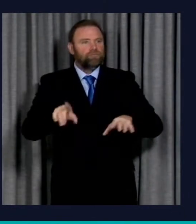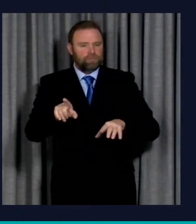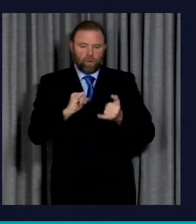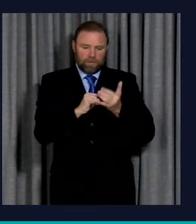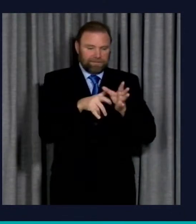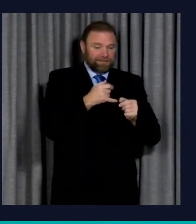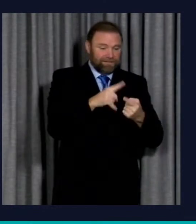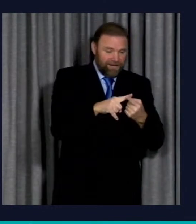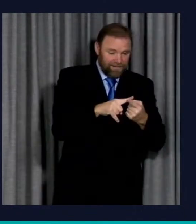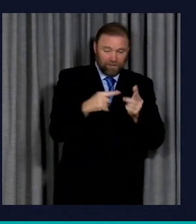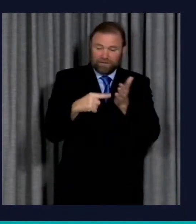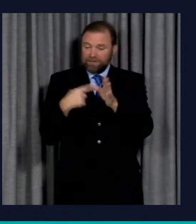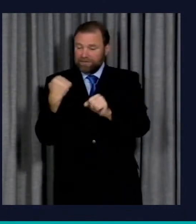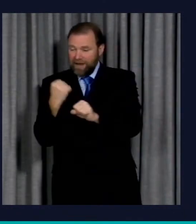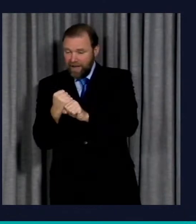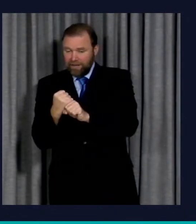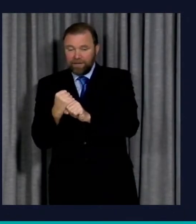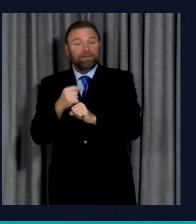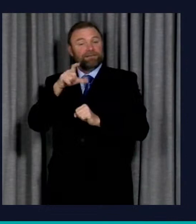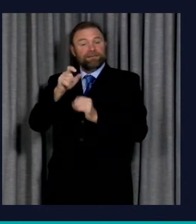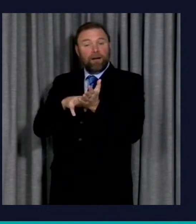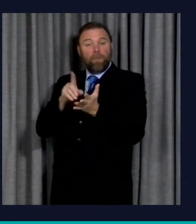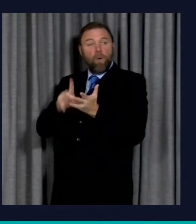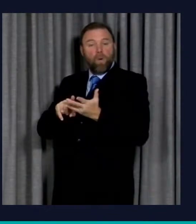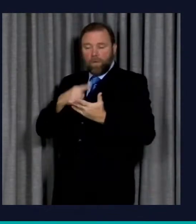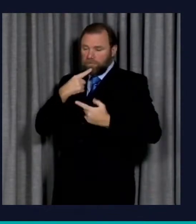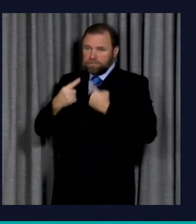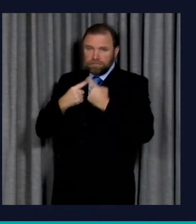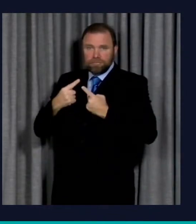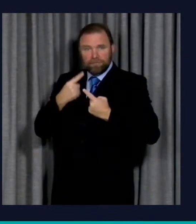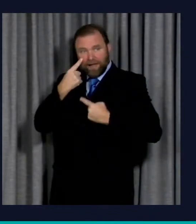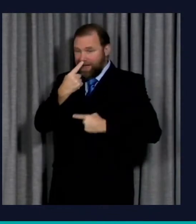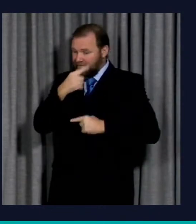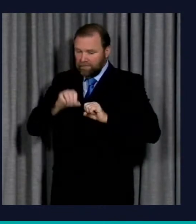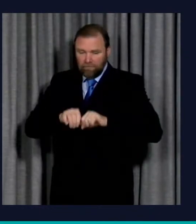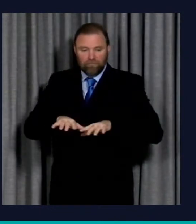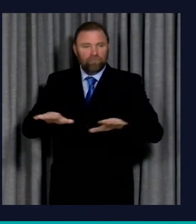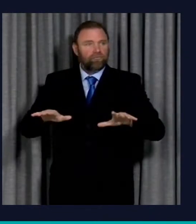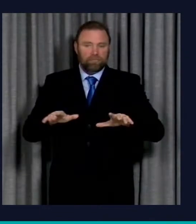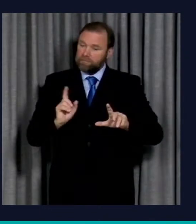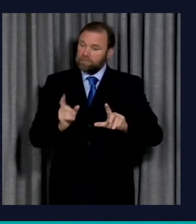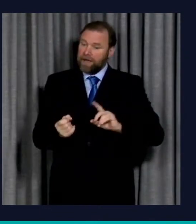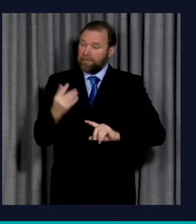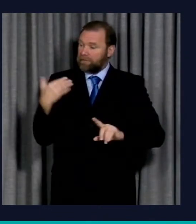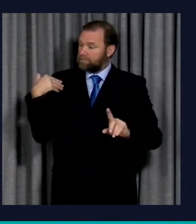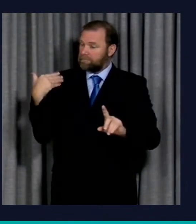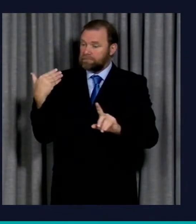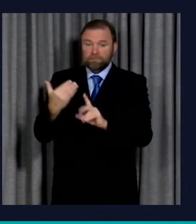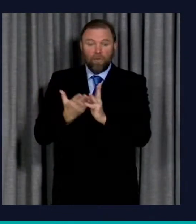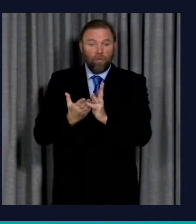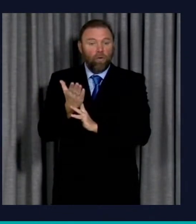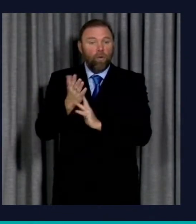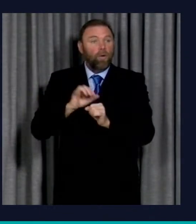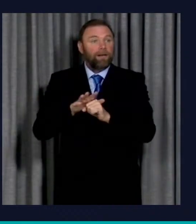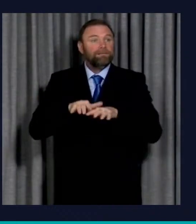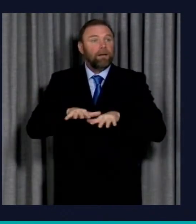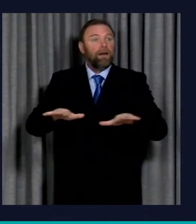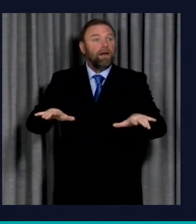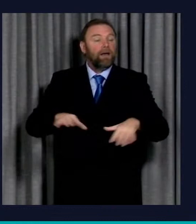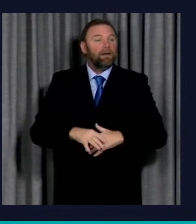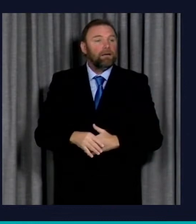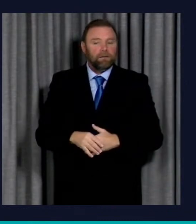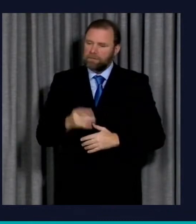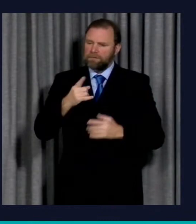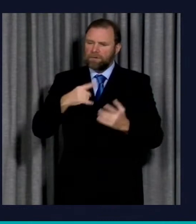ac yn y blaen. A ni wedi wneud hynny trwy'r y pandemig i gyd, yn ni'n mynd i dal yn